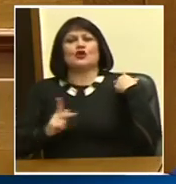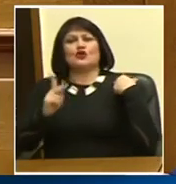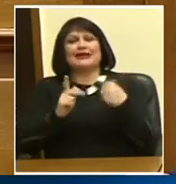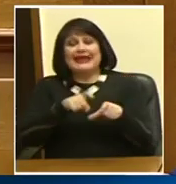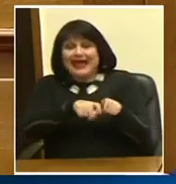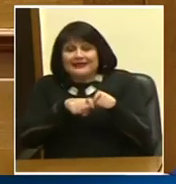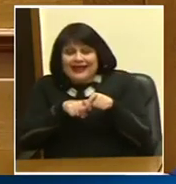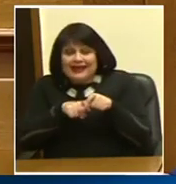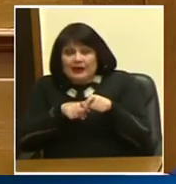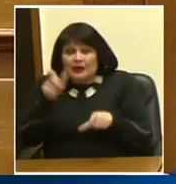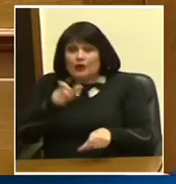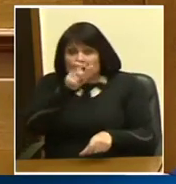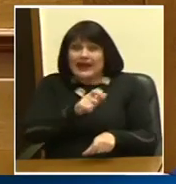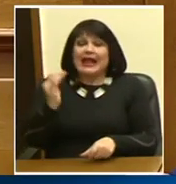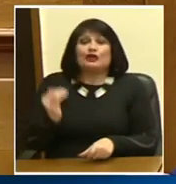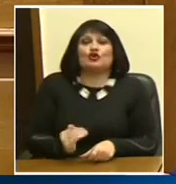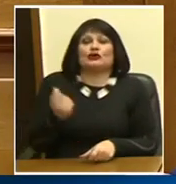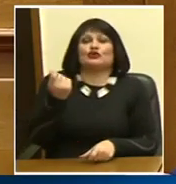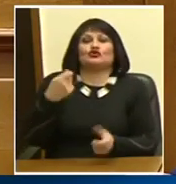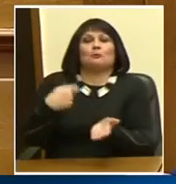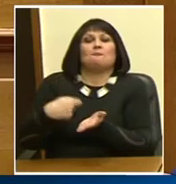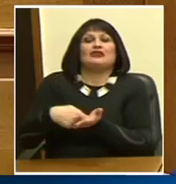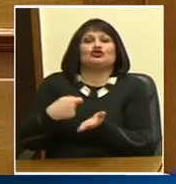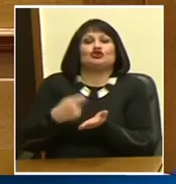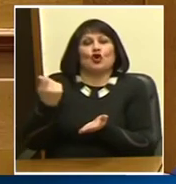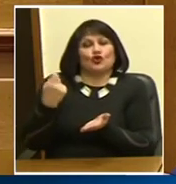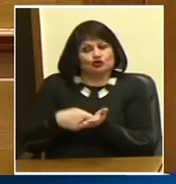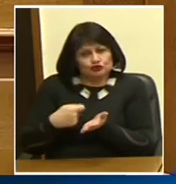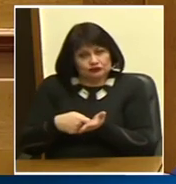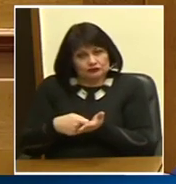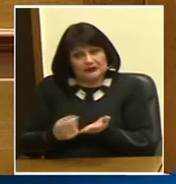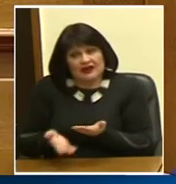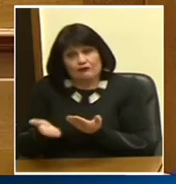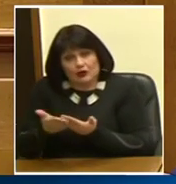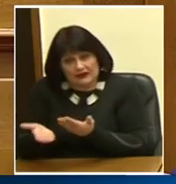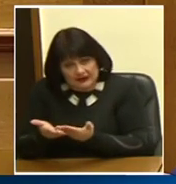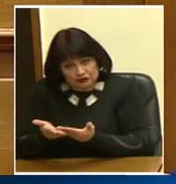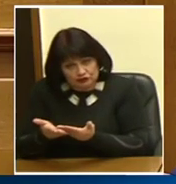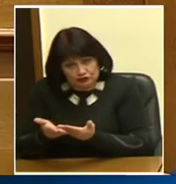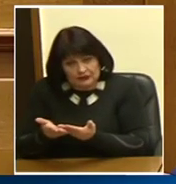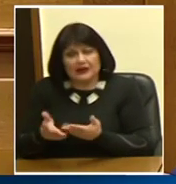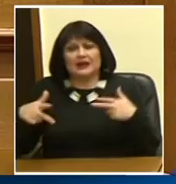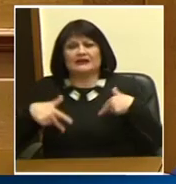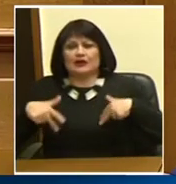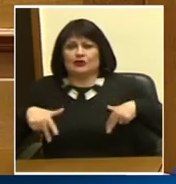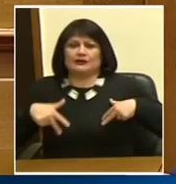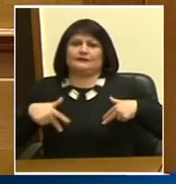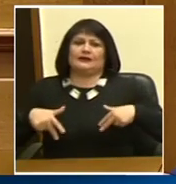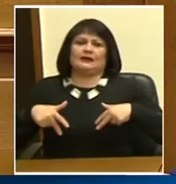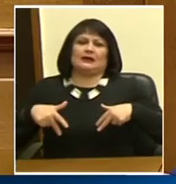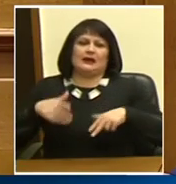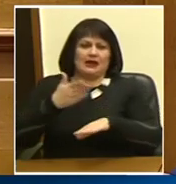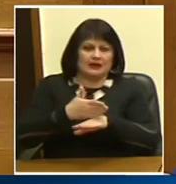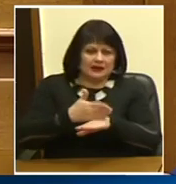ορίζουν τον κατώτατο μισθό, για να ενισχύσουμε τις κρατικές εγγυήσεις, ώστε να